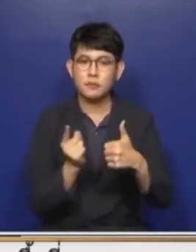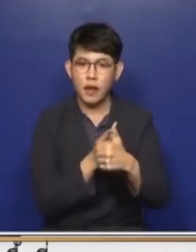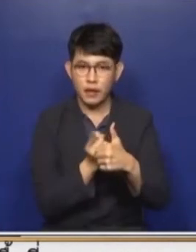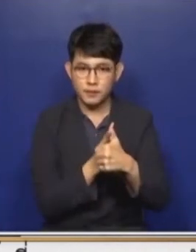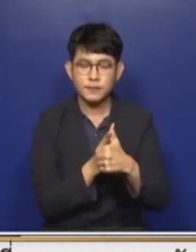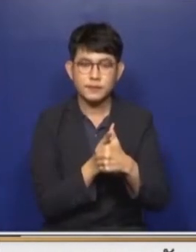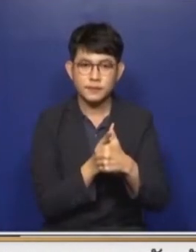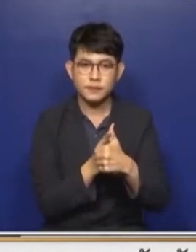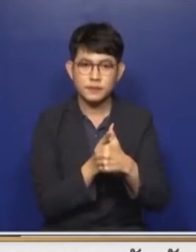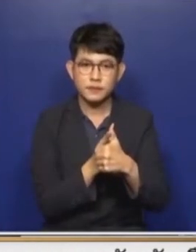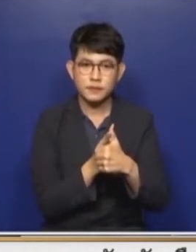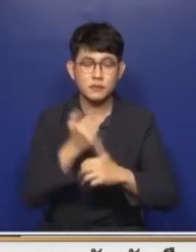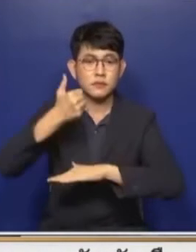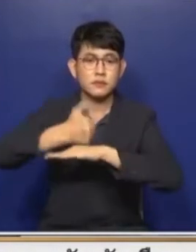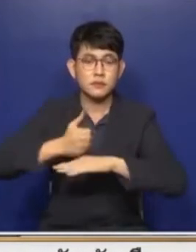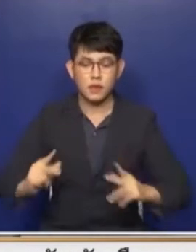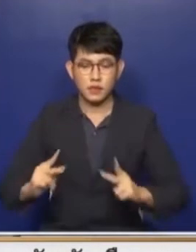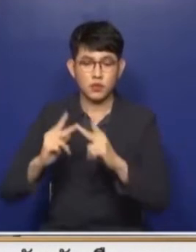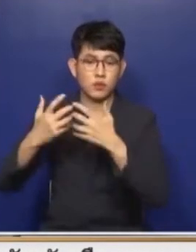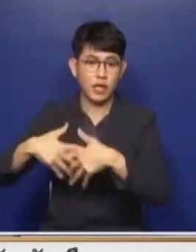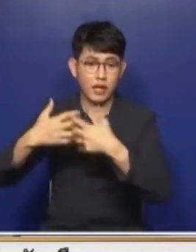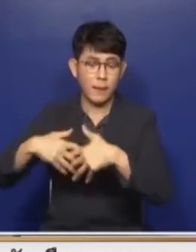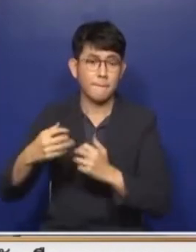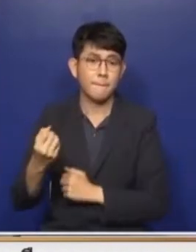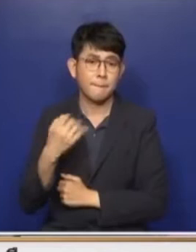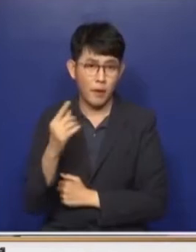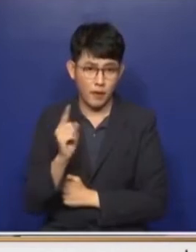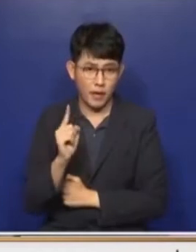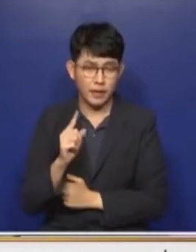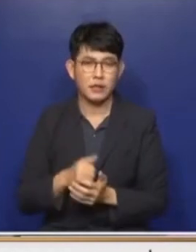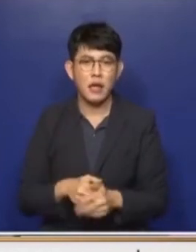ะ ที่ทางท่านรฐนตีว่าการกระโษกษากรรมบอกว่า